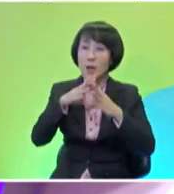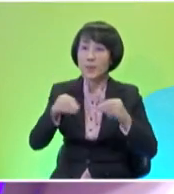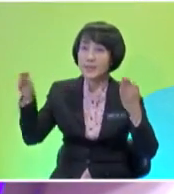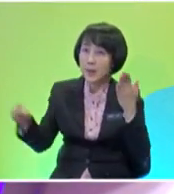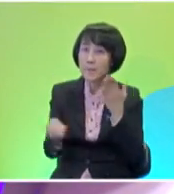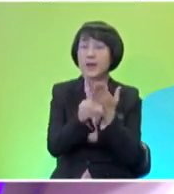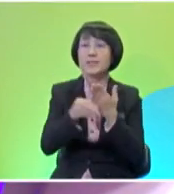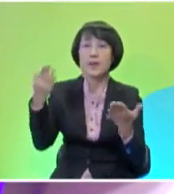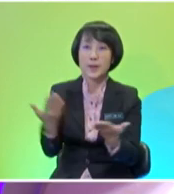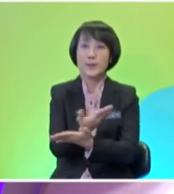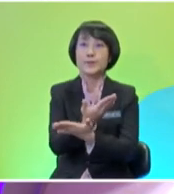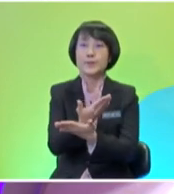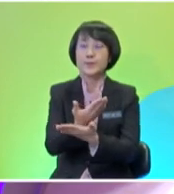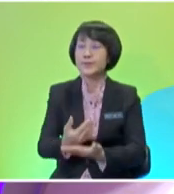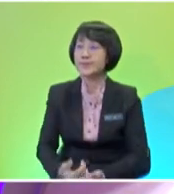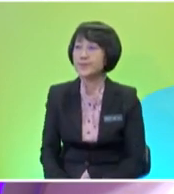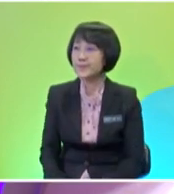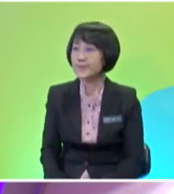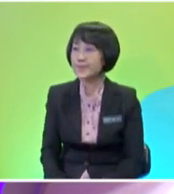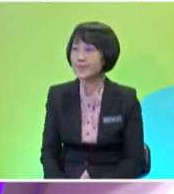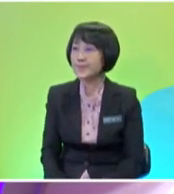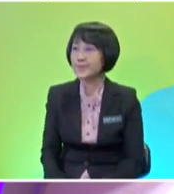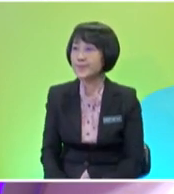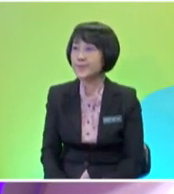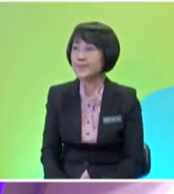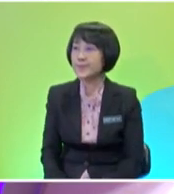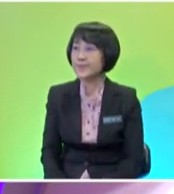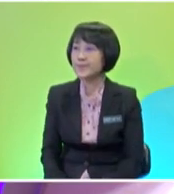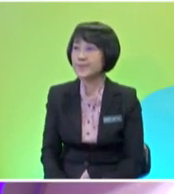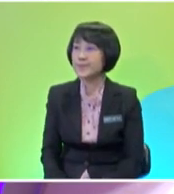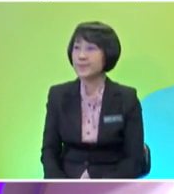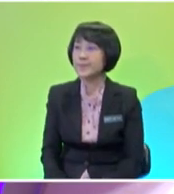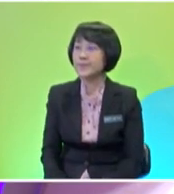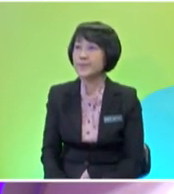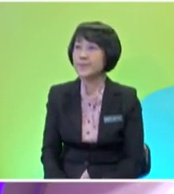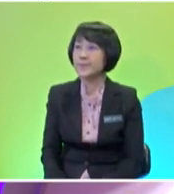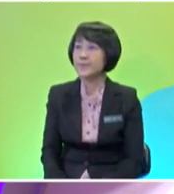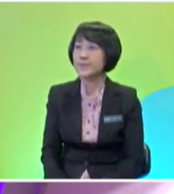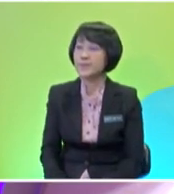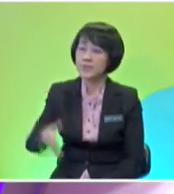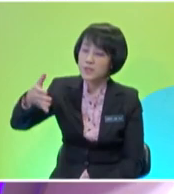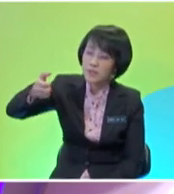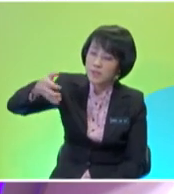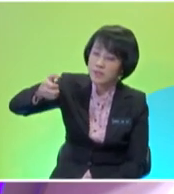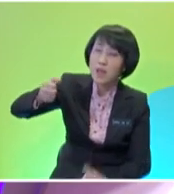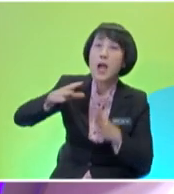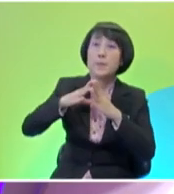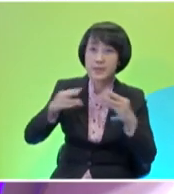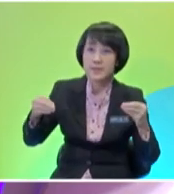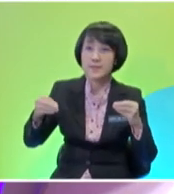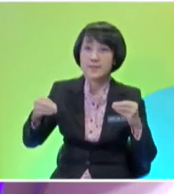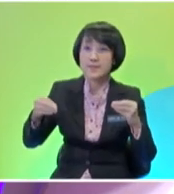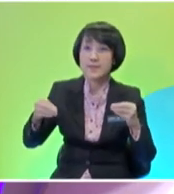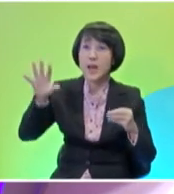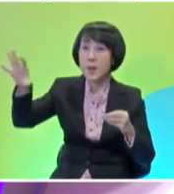belakang. Okey. Mungkin ada murid-murid yang tak pernah guna, dia tak tahu cara guna. Okey, bila dia picit-picit tak keluar kan? Okey, sebenarnya rod perekat panas